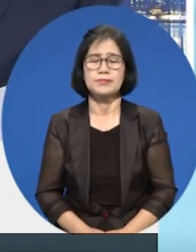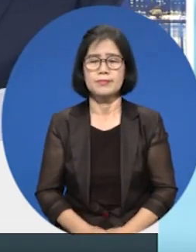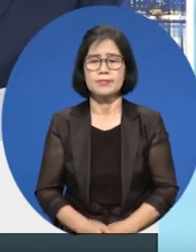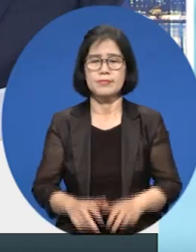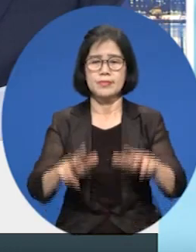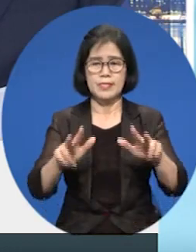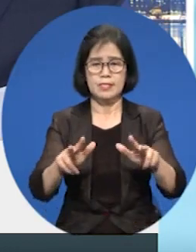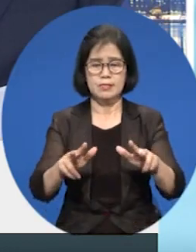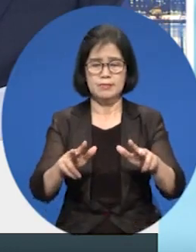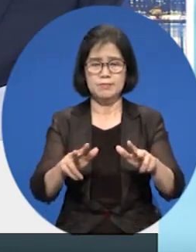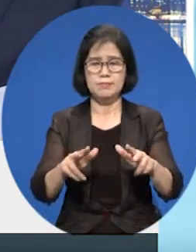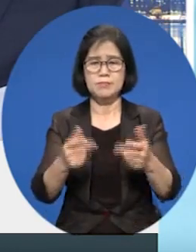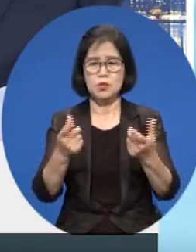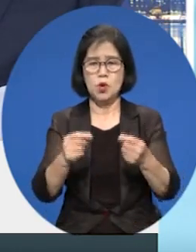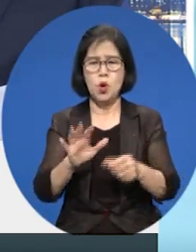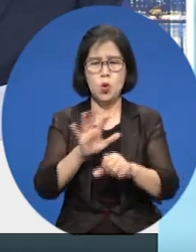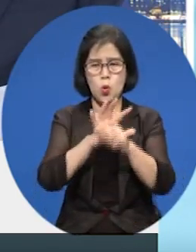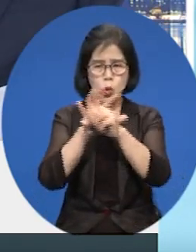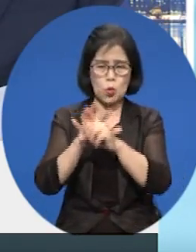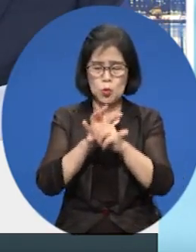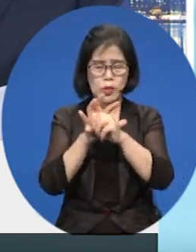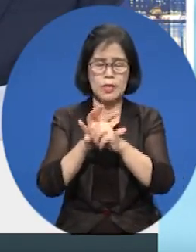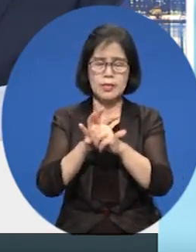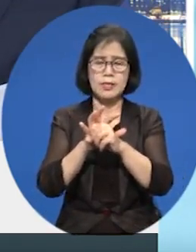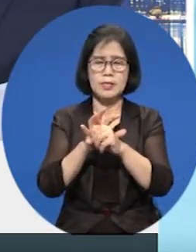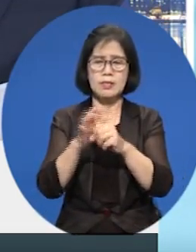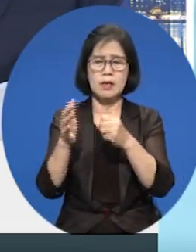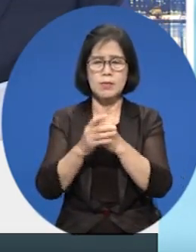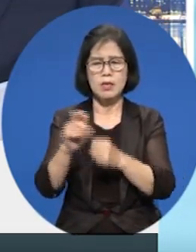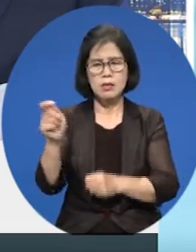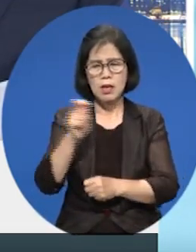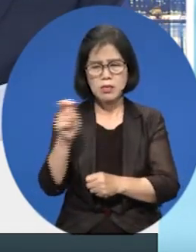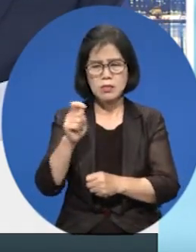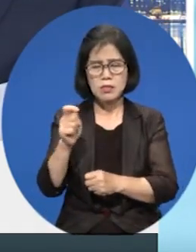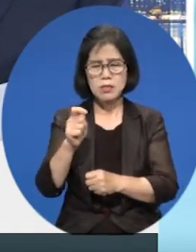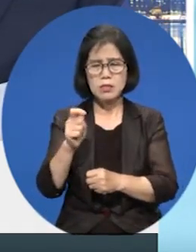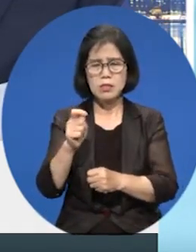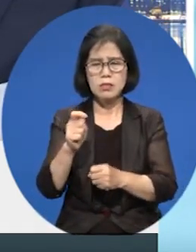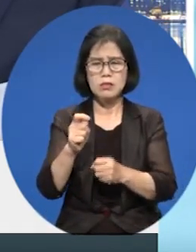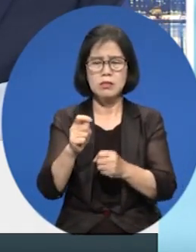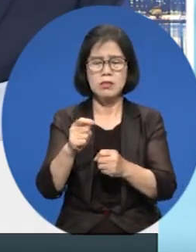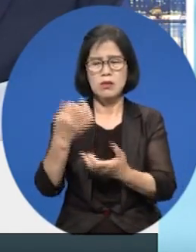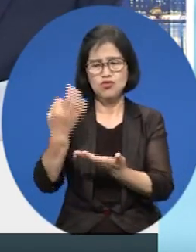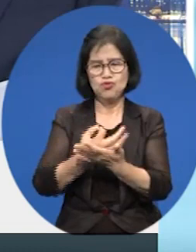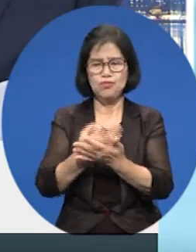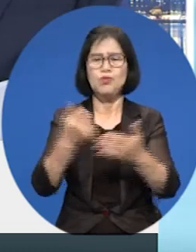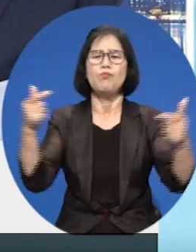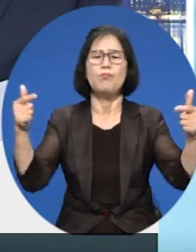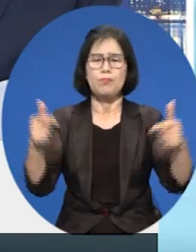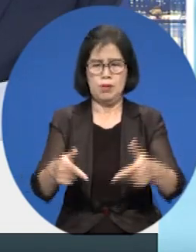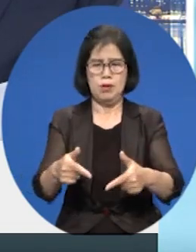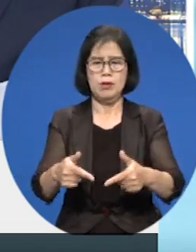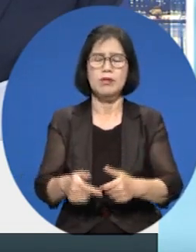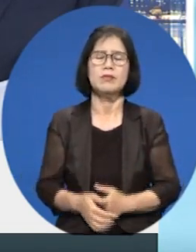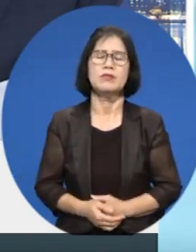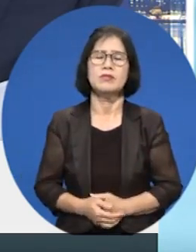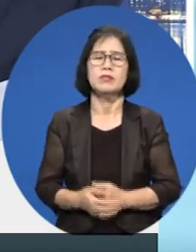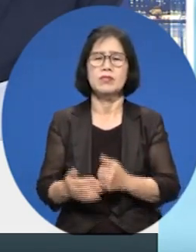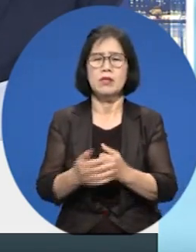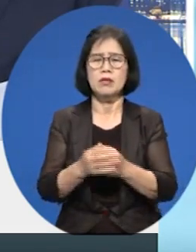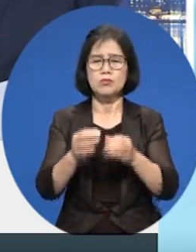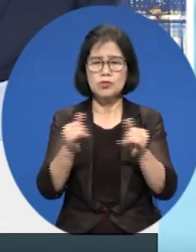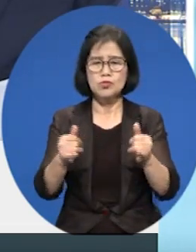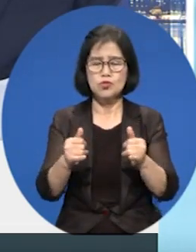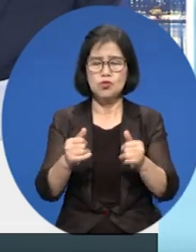짐작하시겠지만 코로나 전국으로 인해서 택시 기사들의 수입이 급감해 있는 상태거든요 그런데 부분들이 또